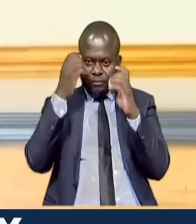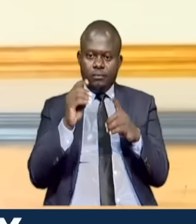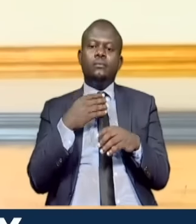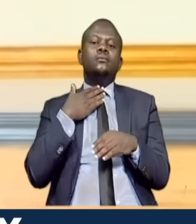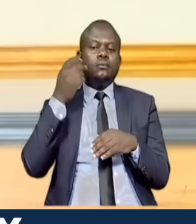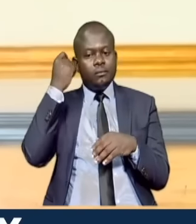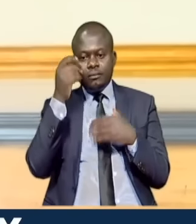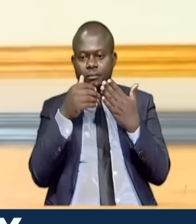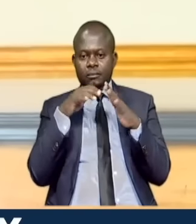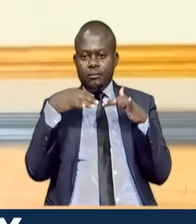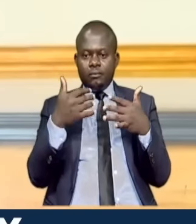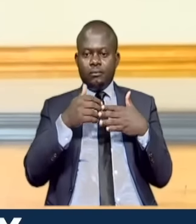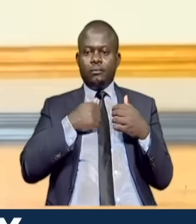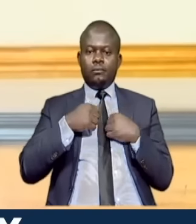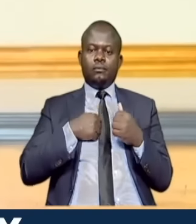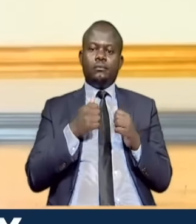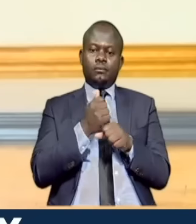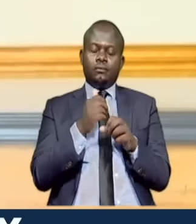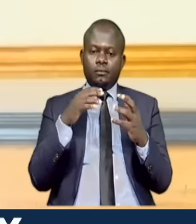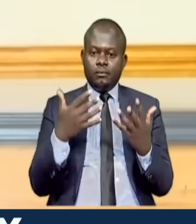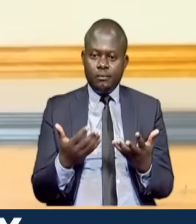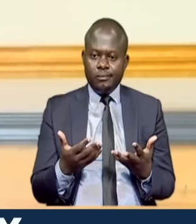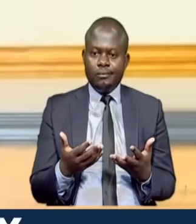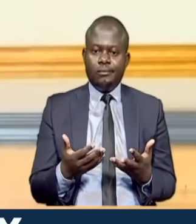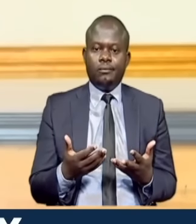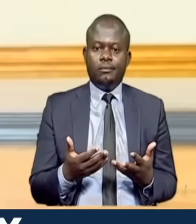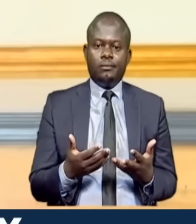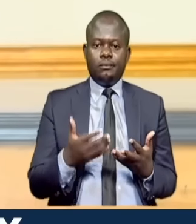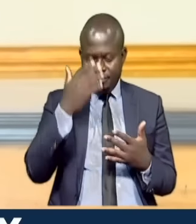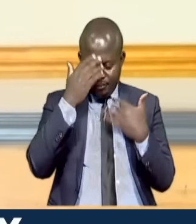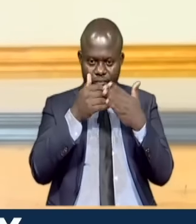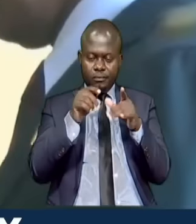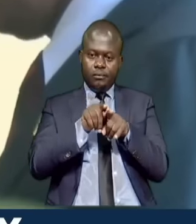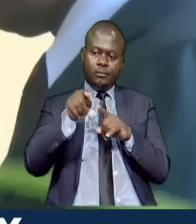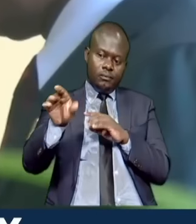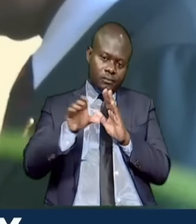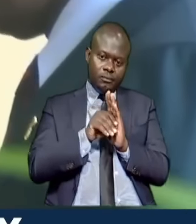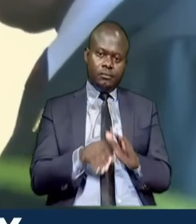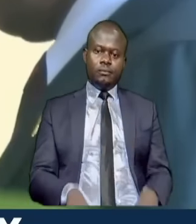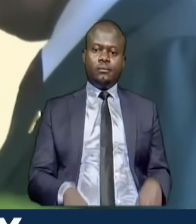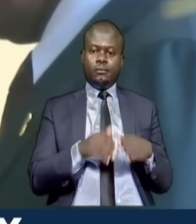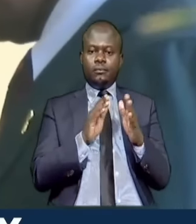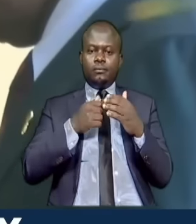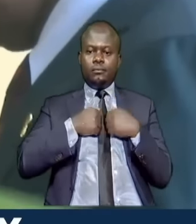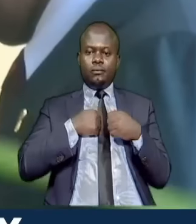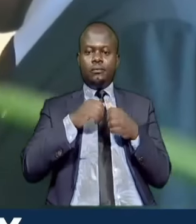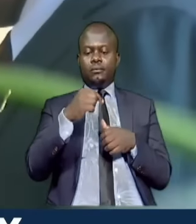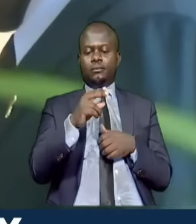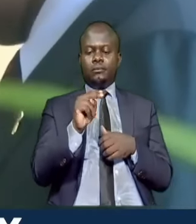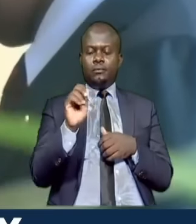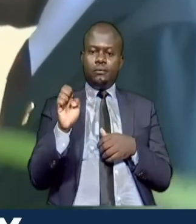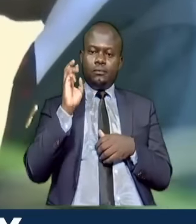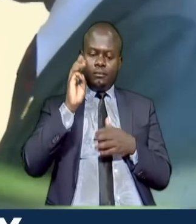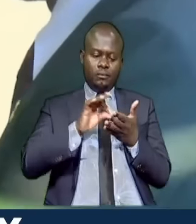kumva modo y'uburezi mu Rwanda uko ikora kugira ngo nabo babyigireho. Biteganyijwe ko u Rwanda na Guinée